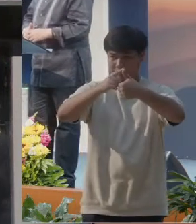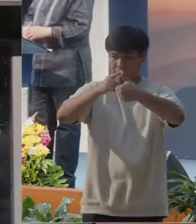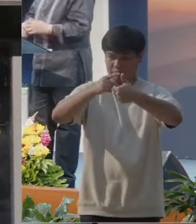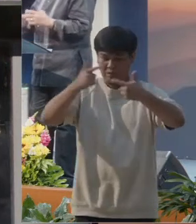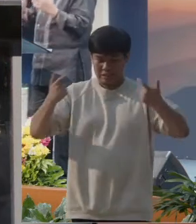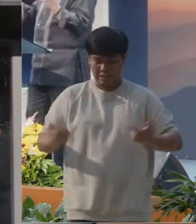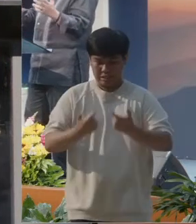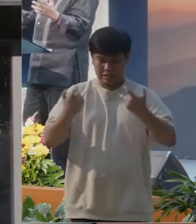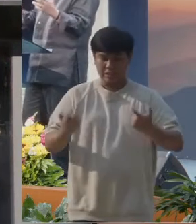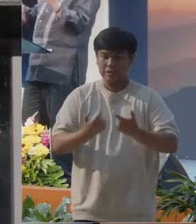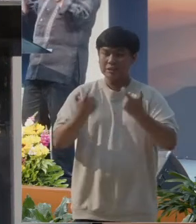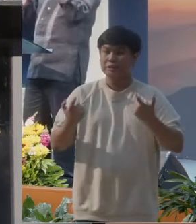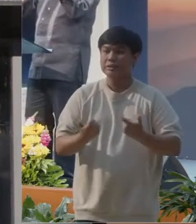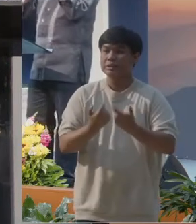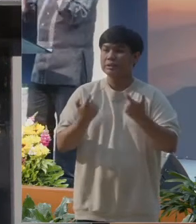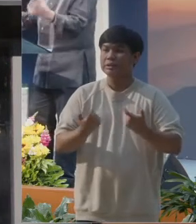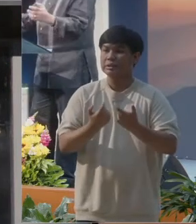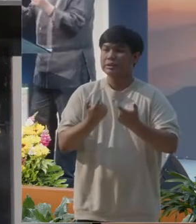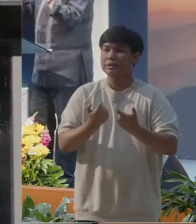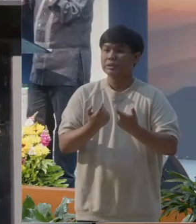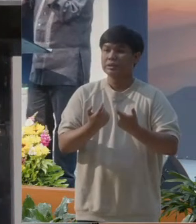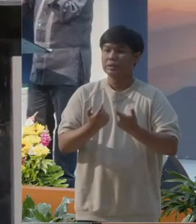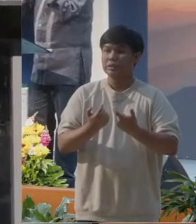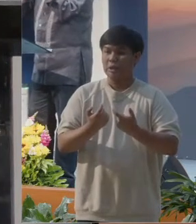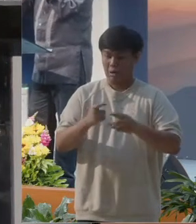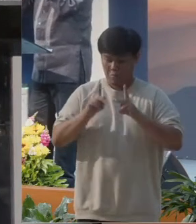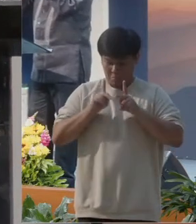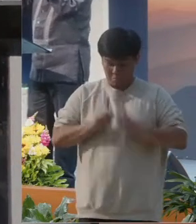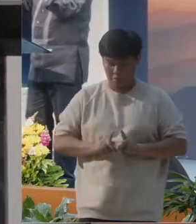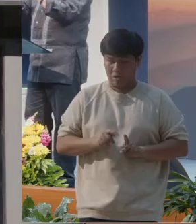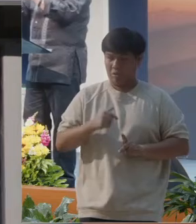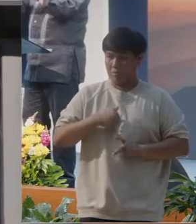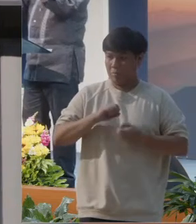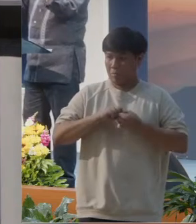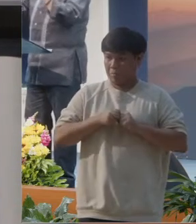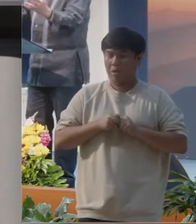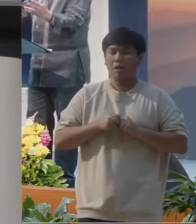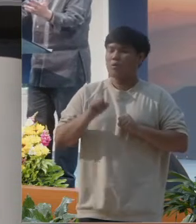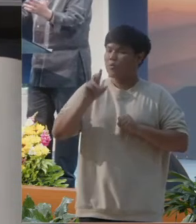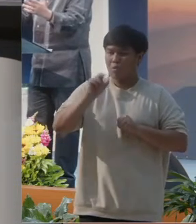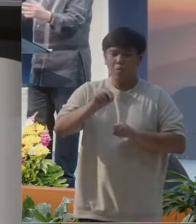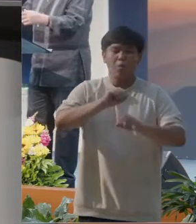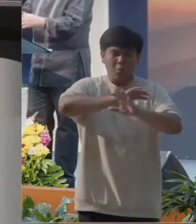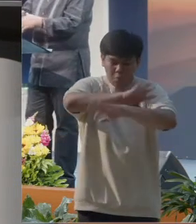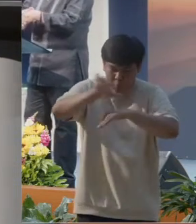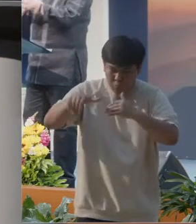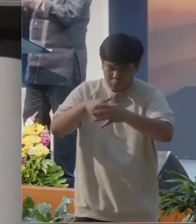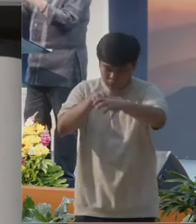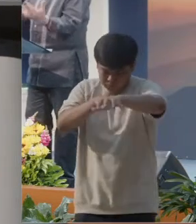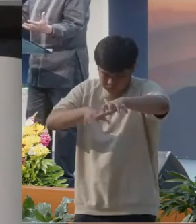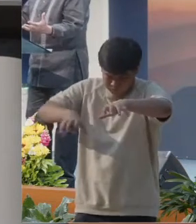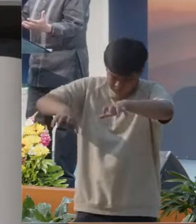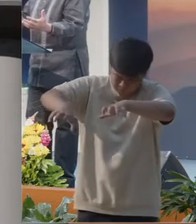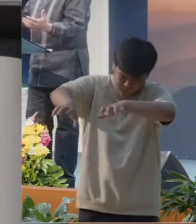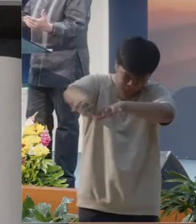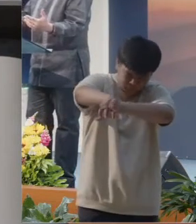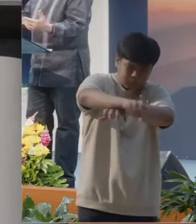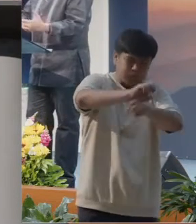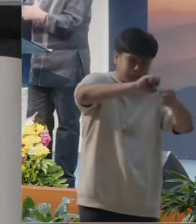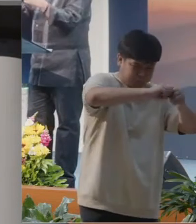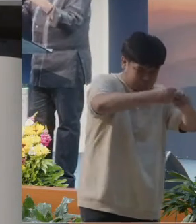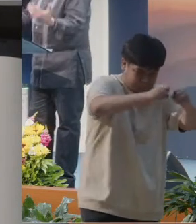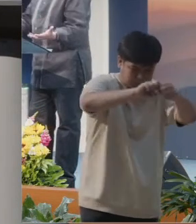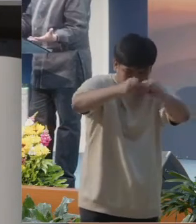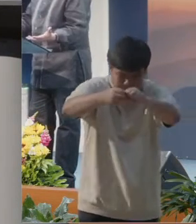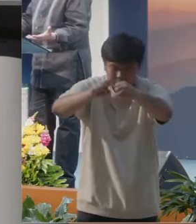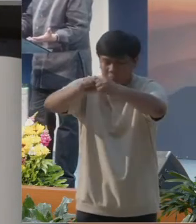ng hindi lamang para dun sa taong nagkasala, kung hindi sa buong bayan, sa buong pamilya natin, sa